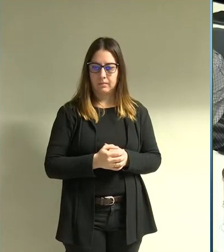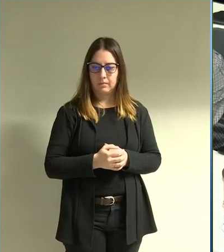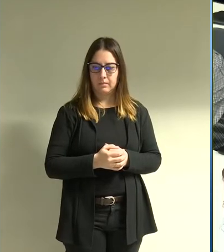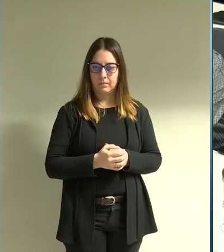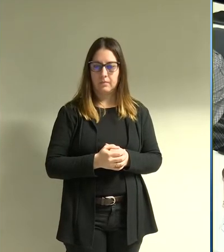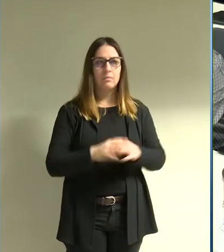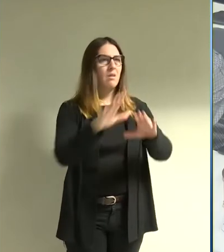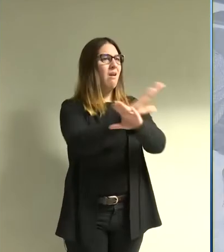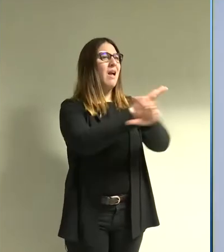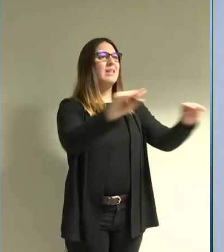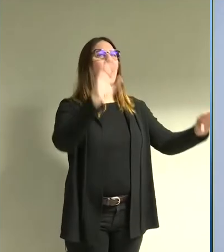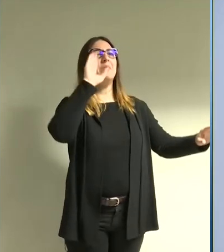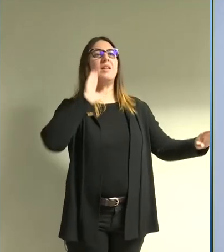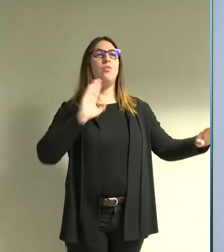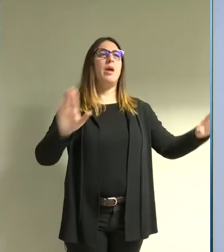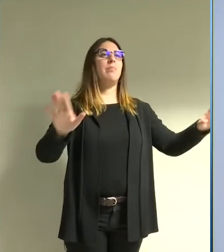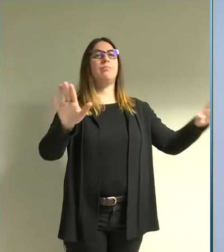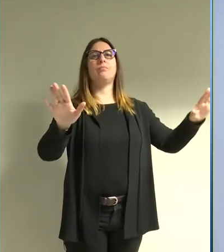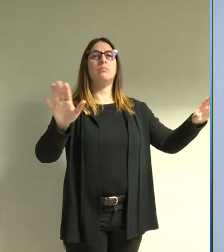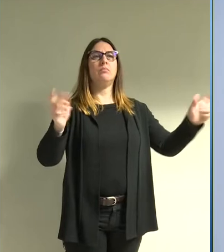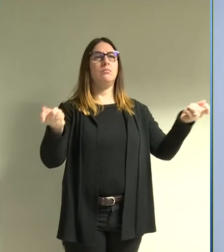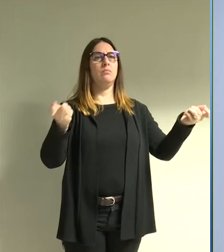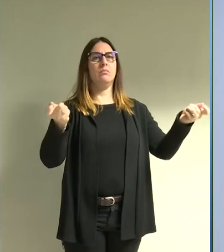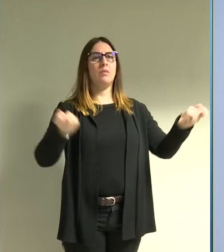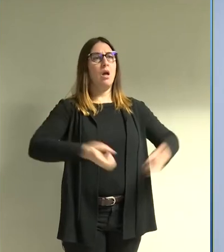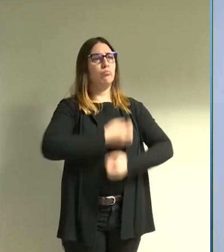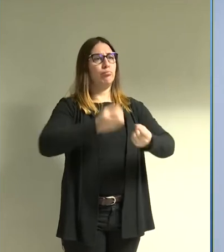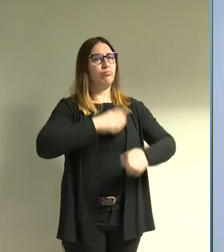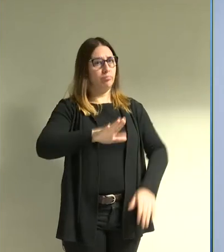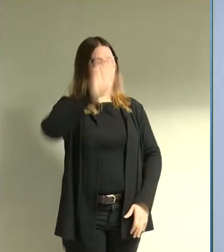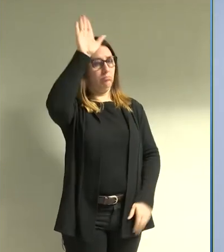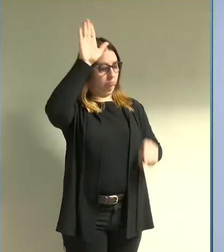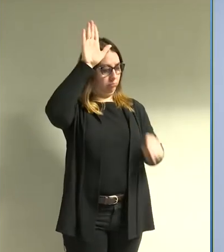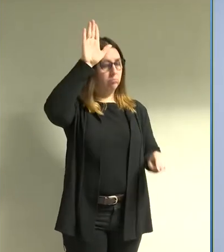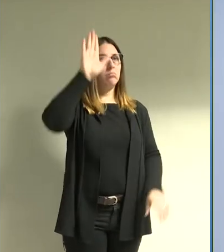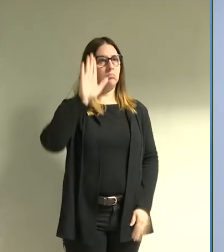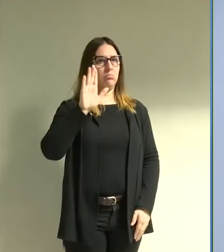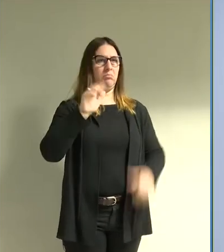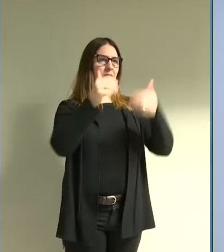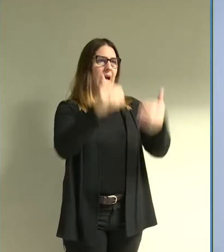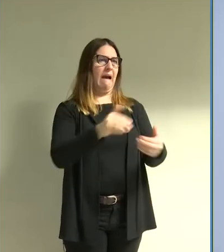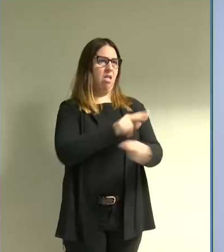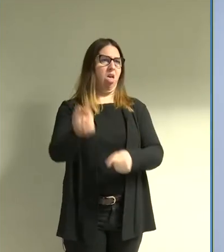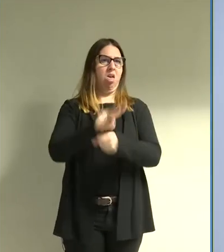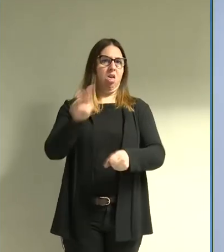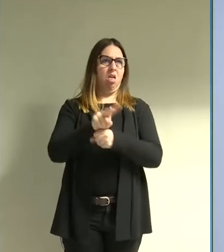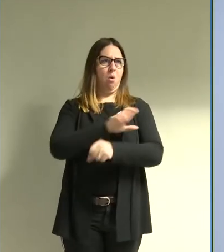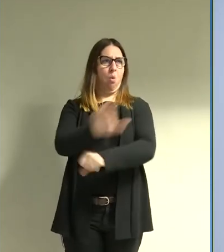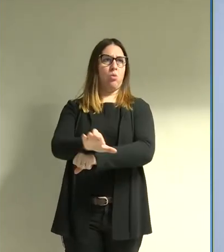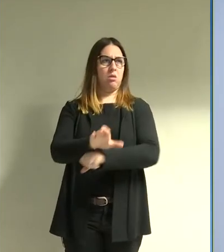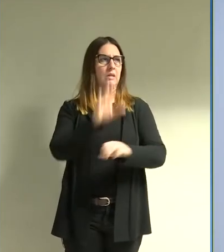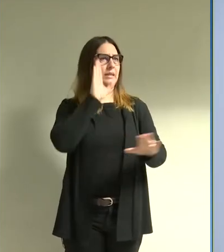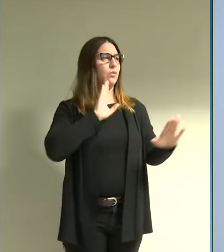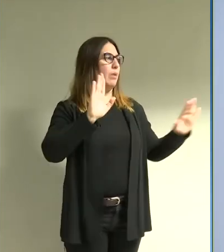un petit peu de calme s'il vous plaît si vous avez des choses à dire vous demander la parole et vous arrêtez d'invectivés comme ça les orateurs